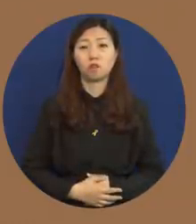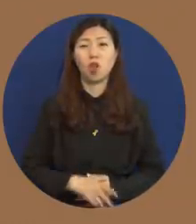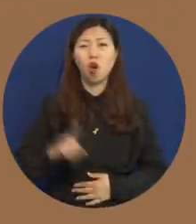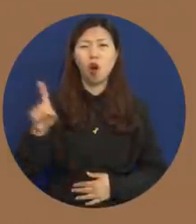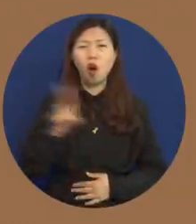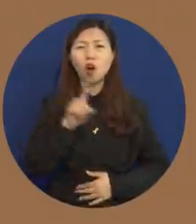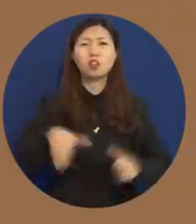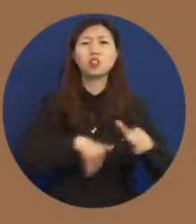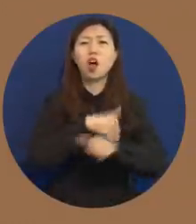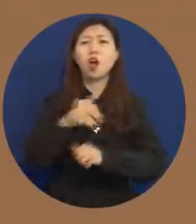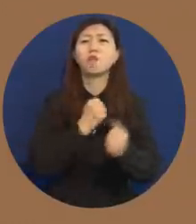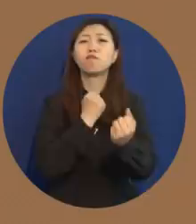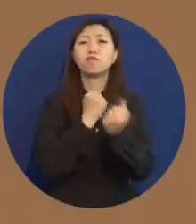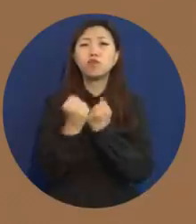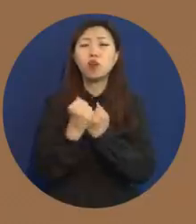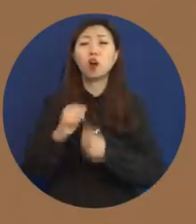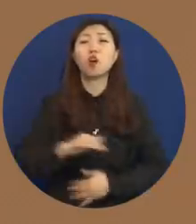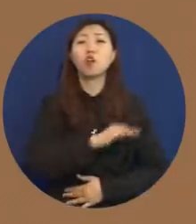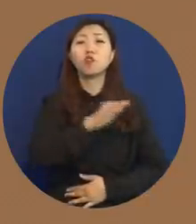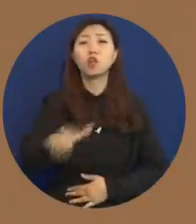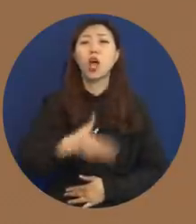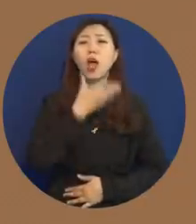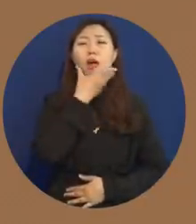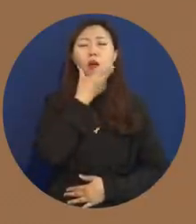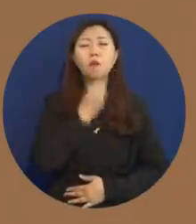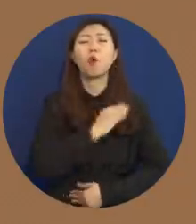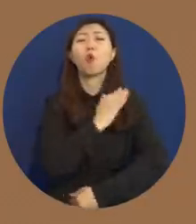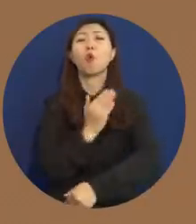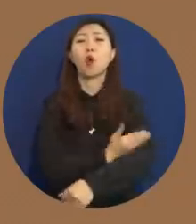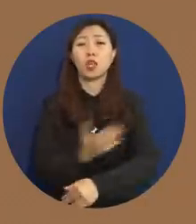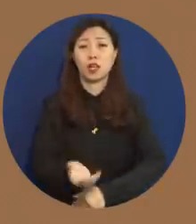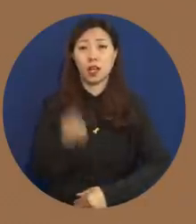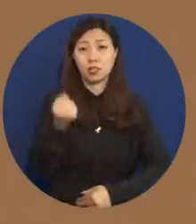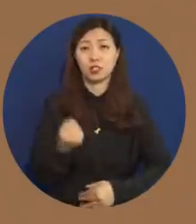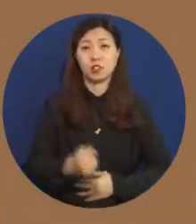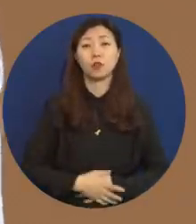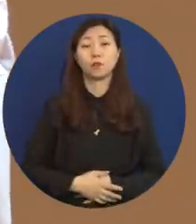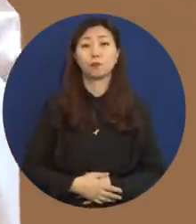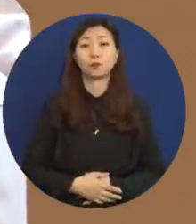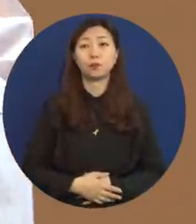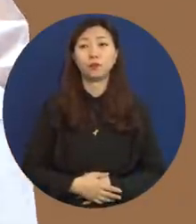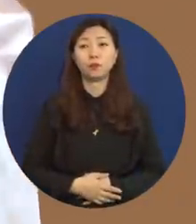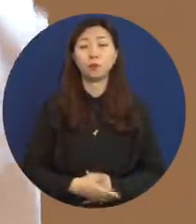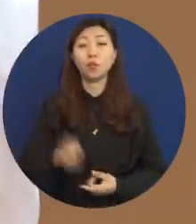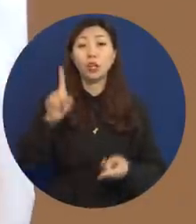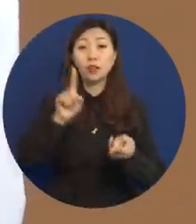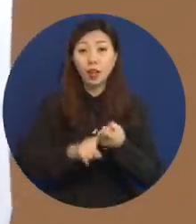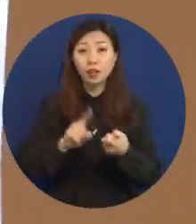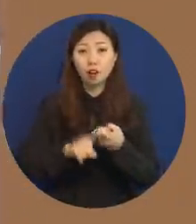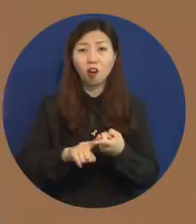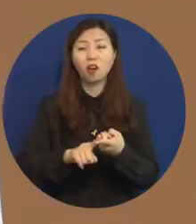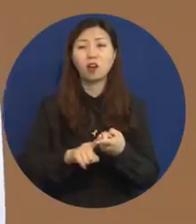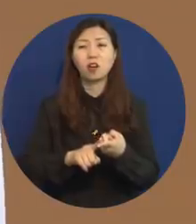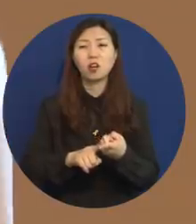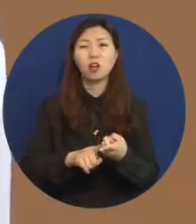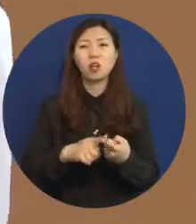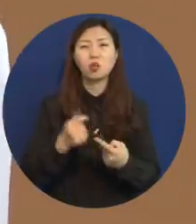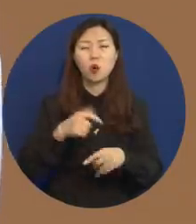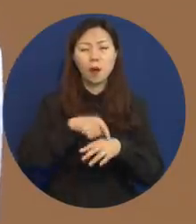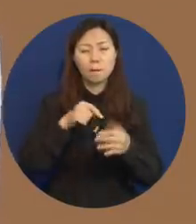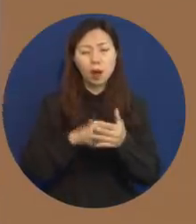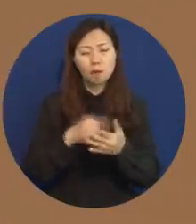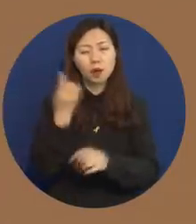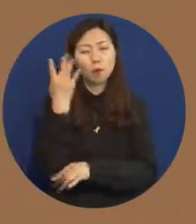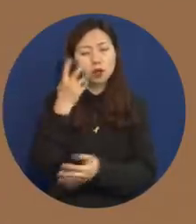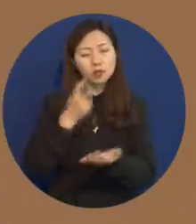어떤 경우에도 우리는 행복할 권리가 있다. 그런 거를 여러분들이 조금 이치, 마음의